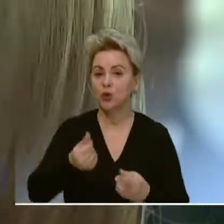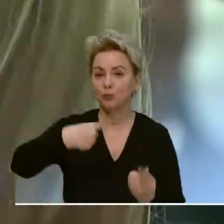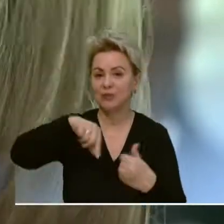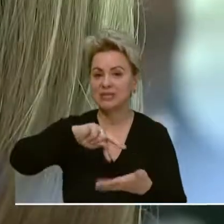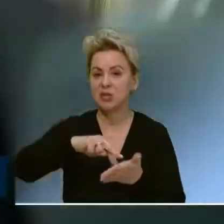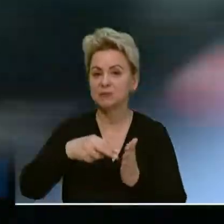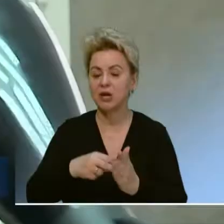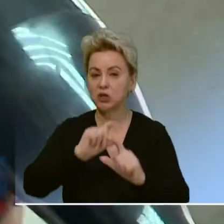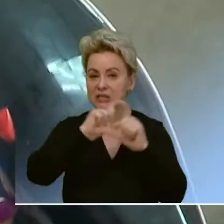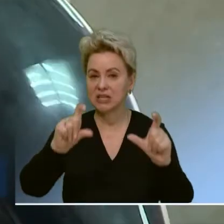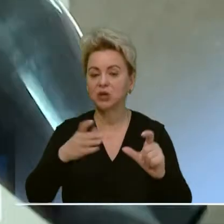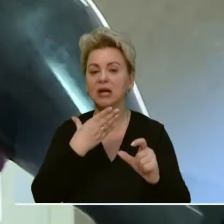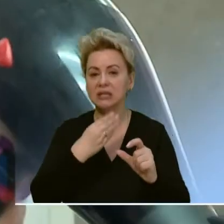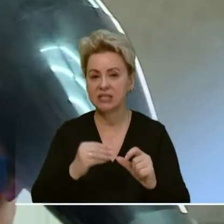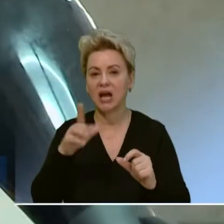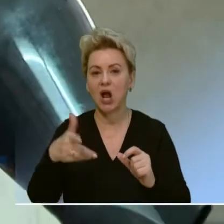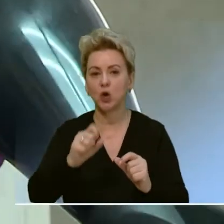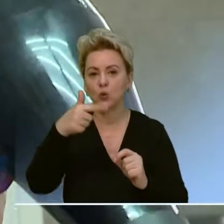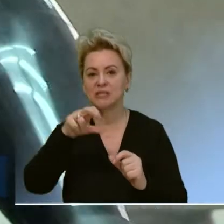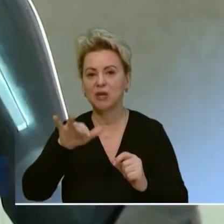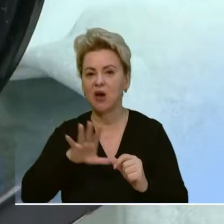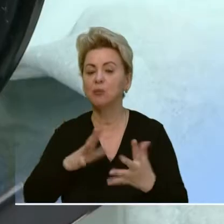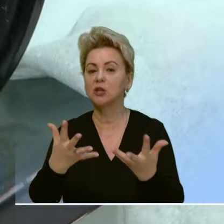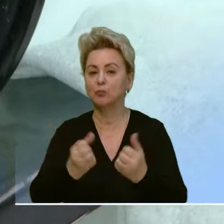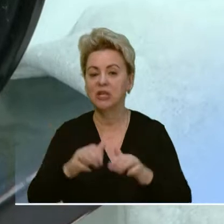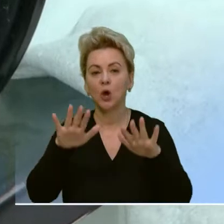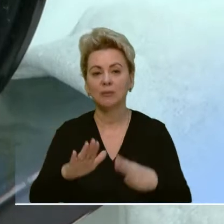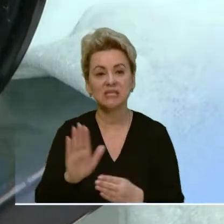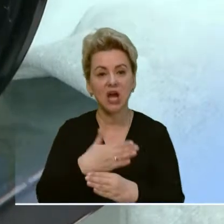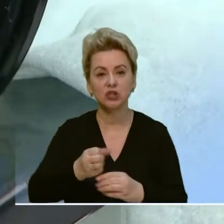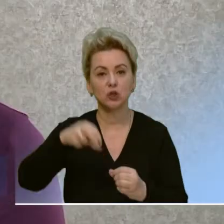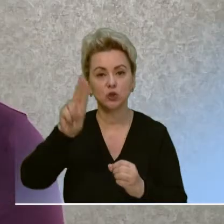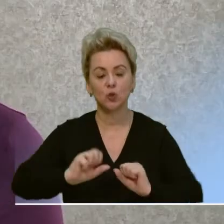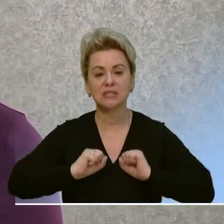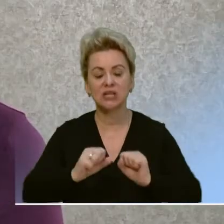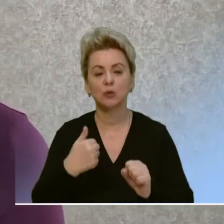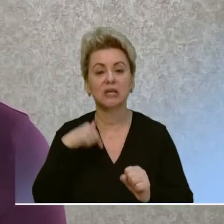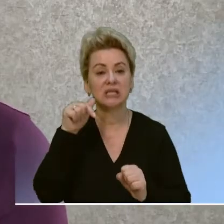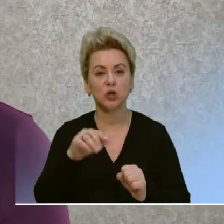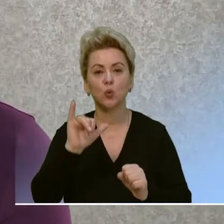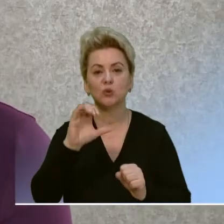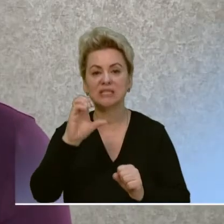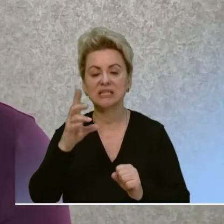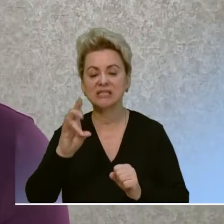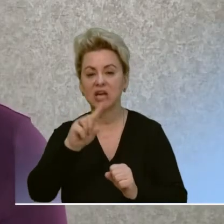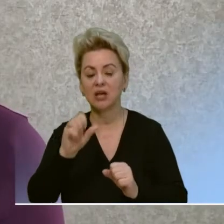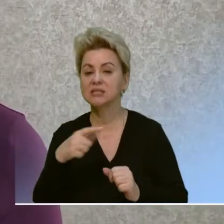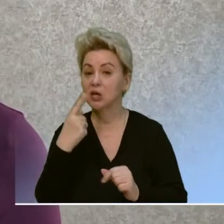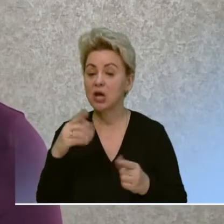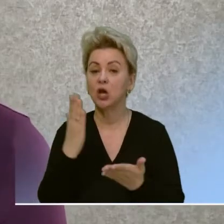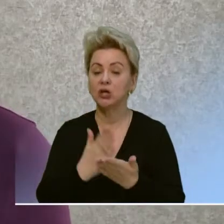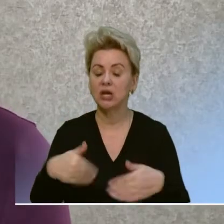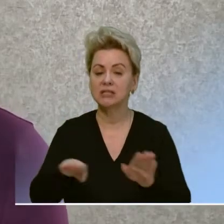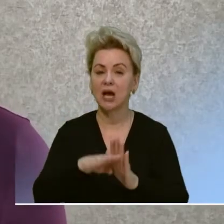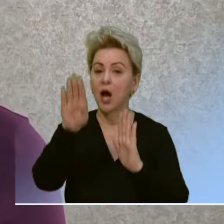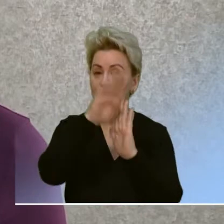бизнес-проект салона красоты Галины Кузьминовой тоже был одобрен в местном отделе соцзащиты. Здесь мне в УСЗН предложили, сказали, что есть такая